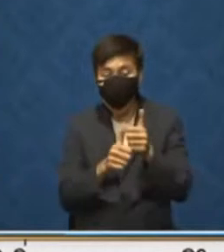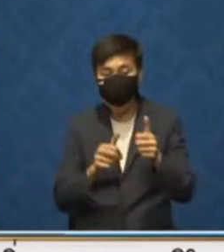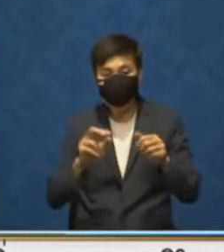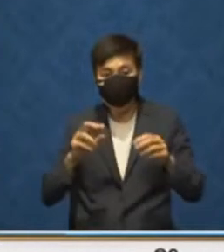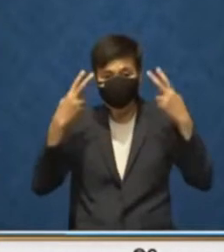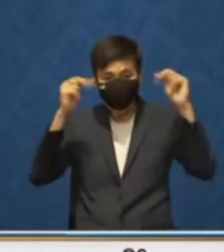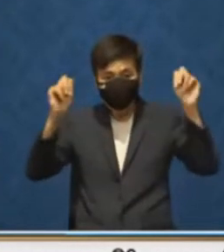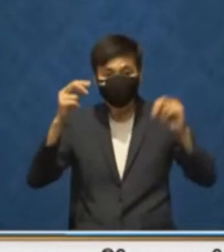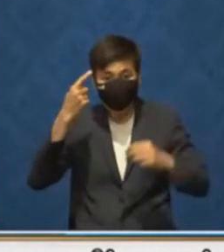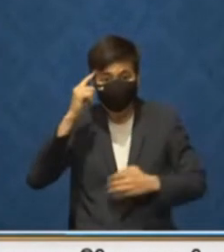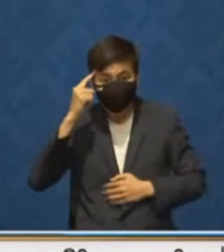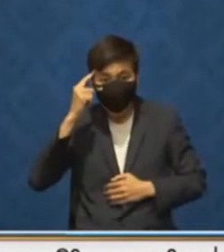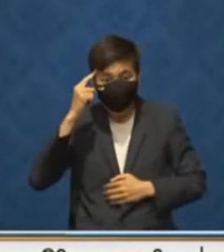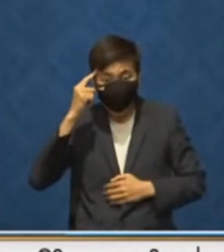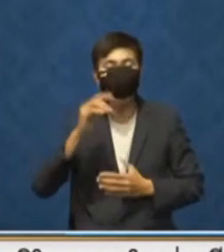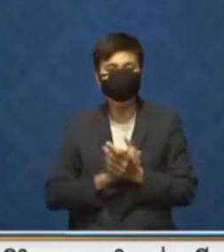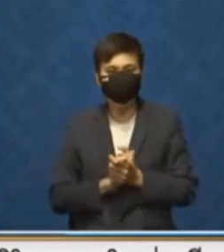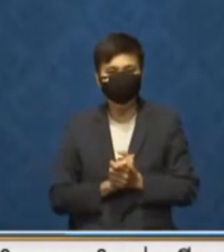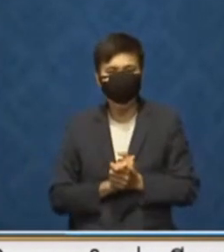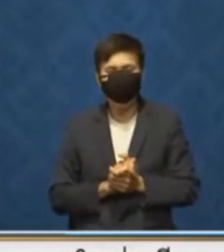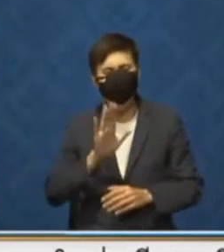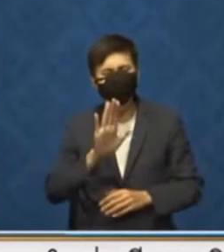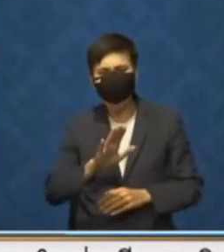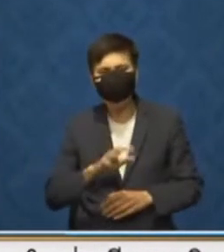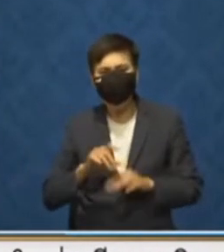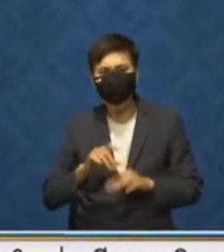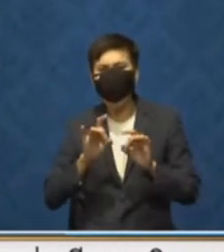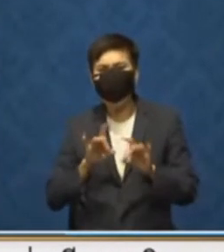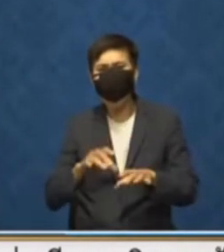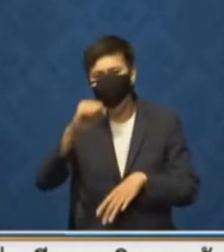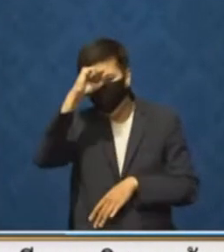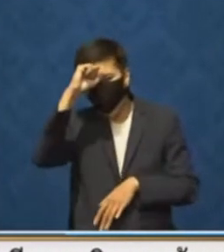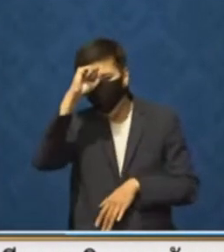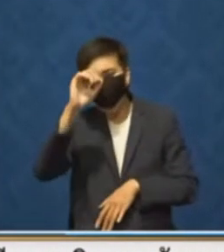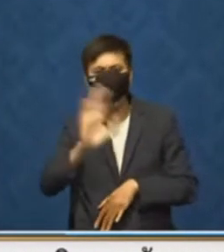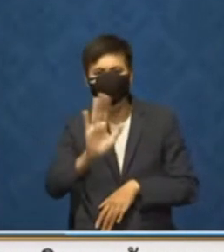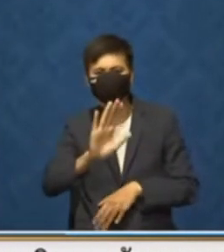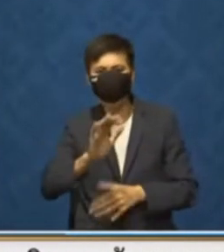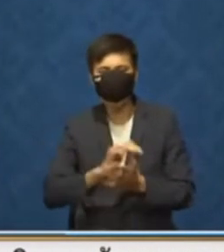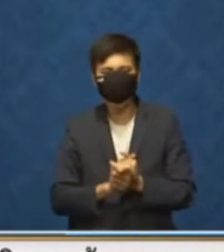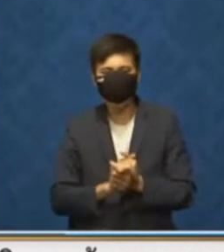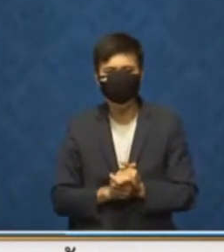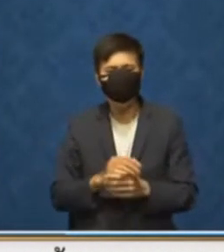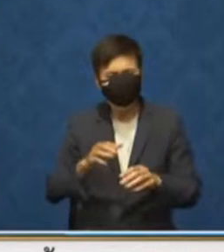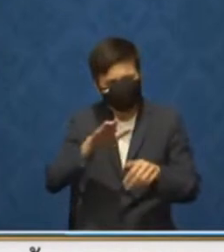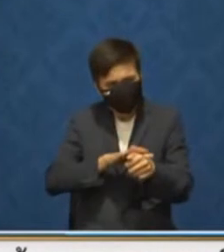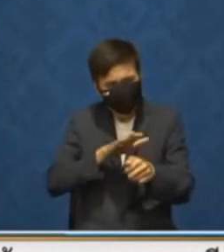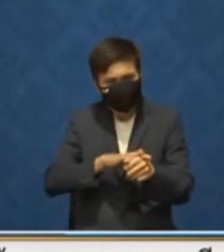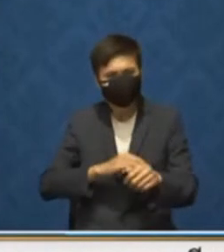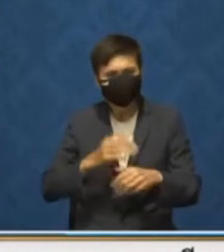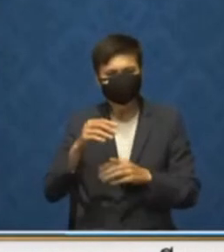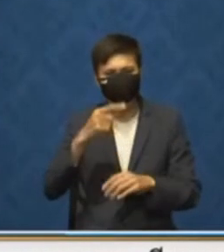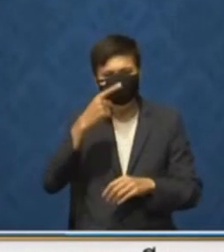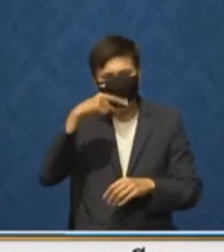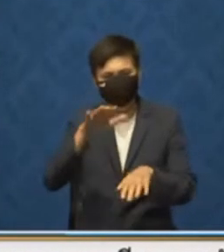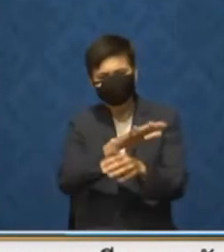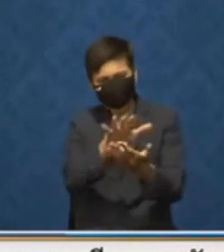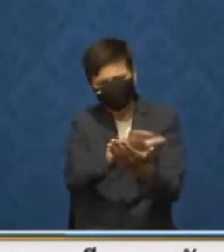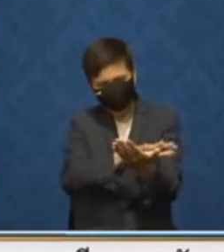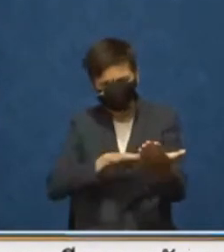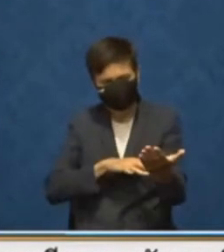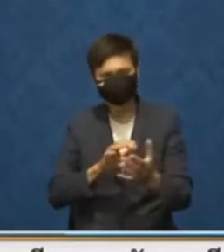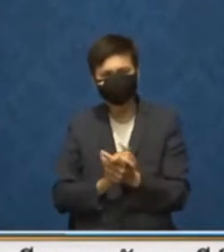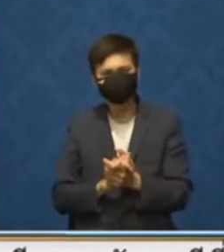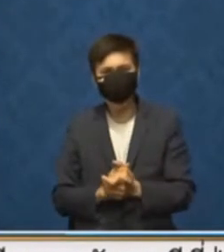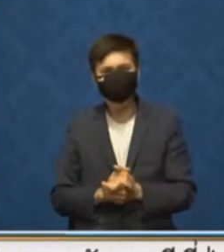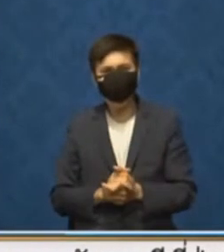อย่าแกล้งโง่มันหัวกันคนสงสารประเทศไทยงดตั้ง7พันกว่าล้านนะครับท่านดูวงจรการหัวหน้าตั้ง